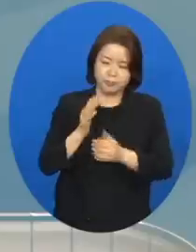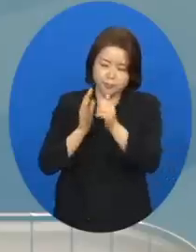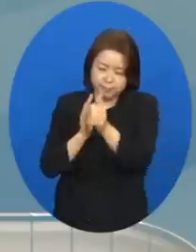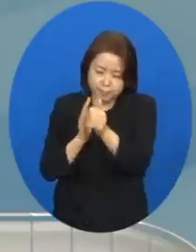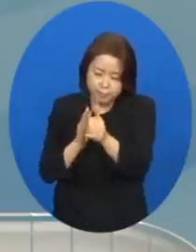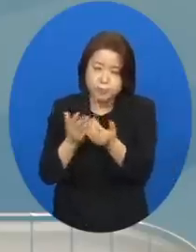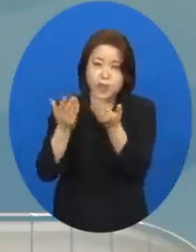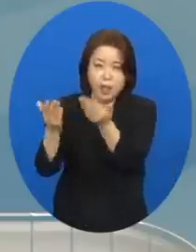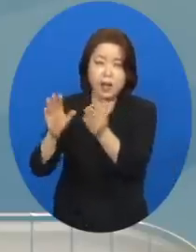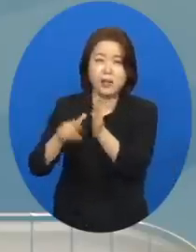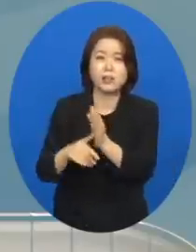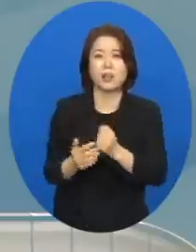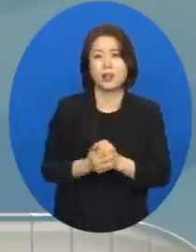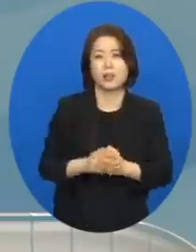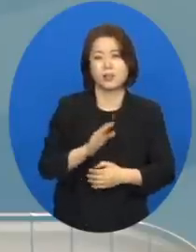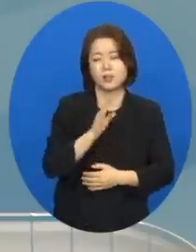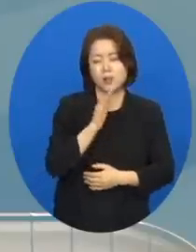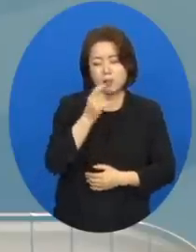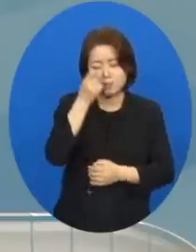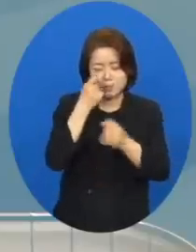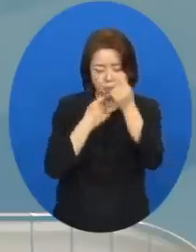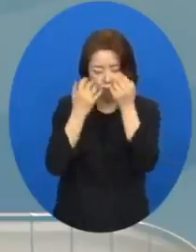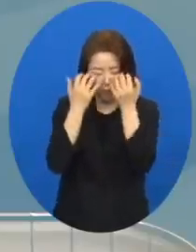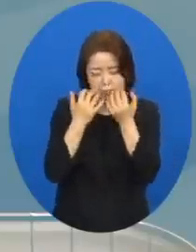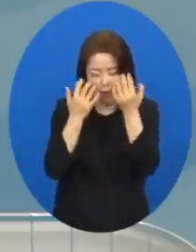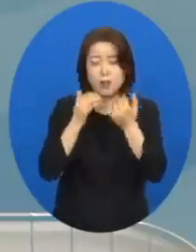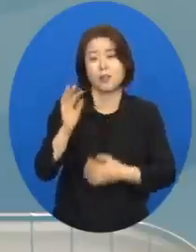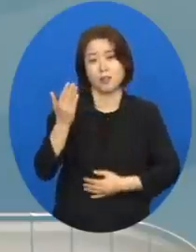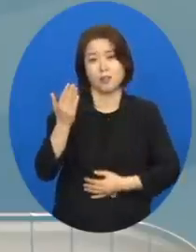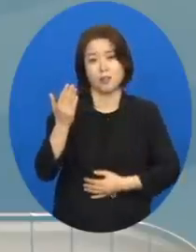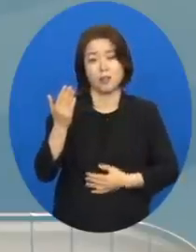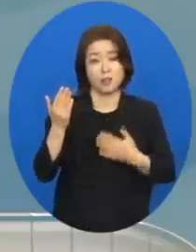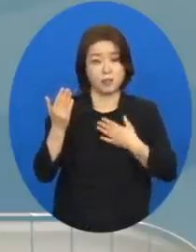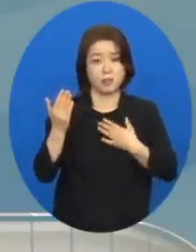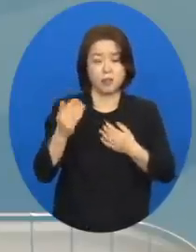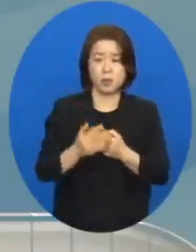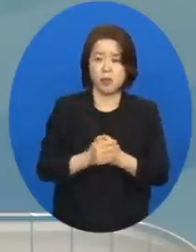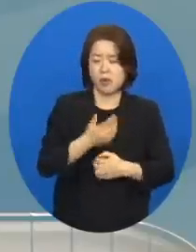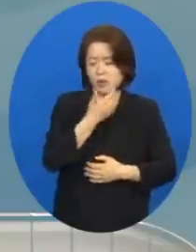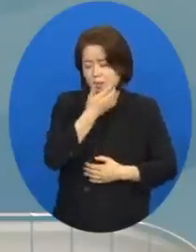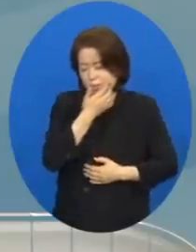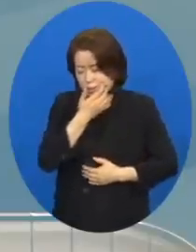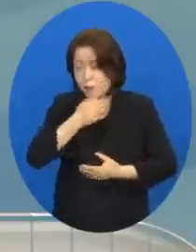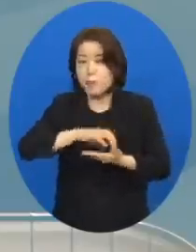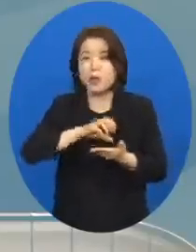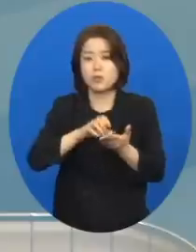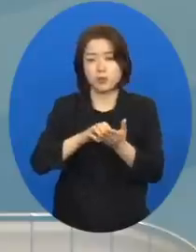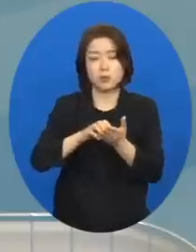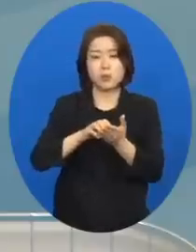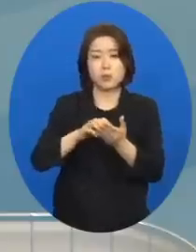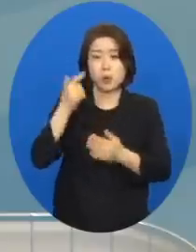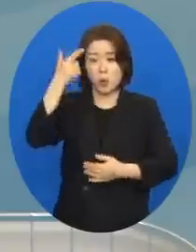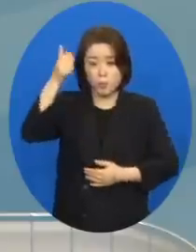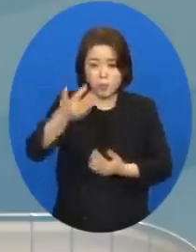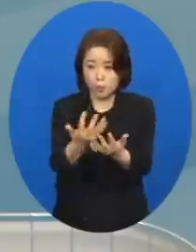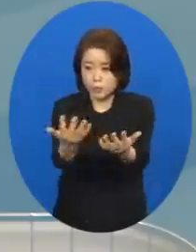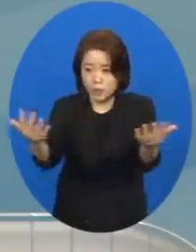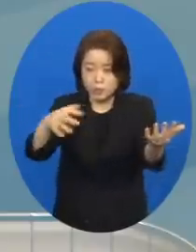하는데 그렇게 눈물이 쏟아지는 겁니다. 창피할 정도로 그렇게 목사님들